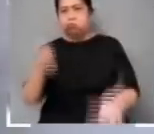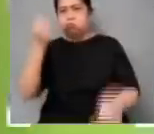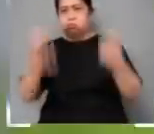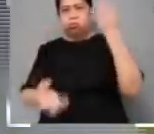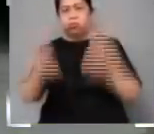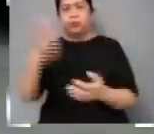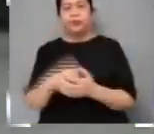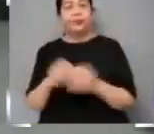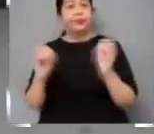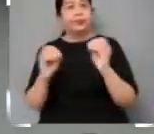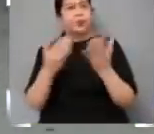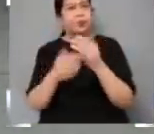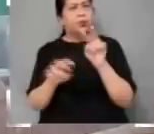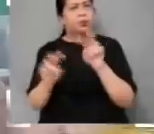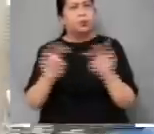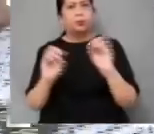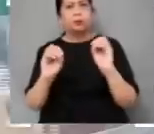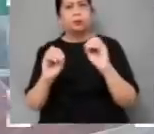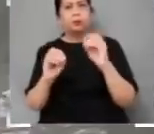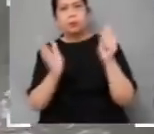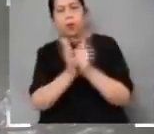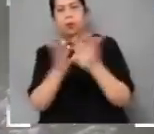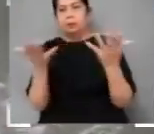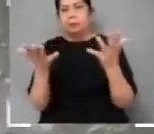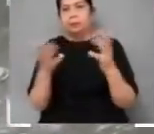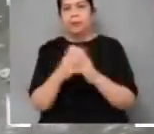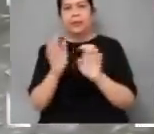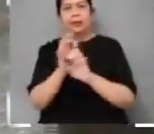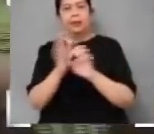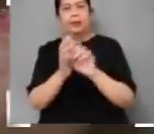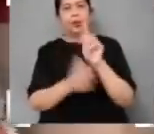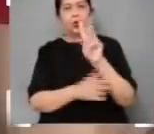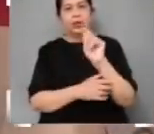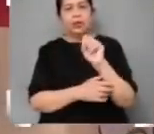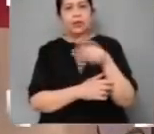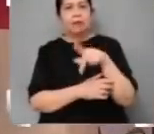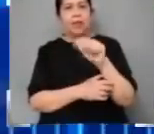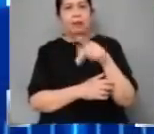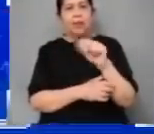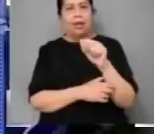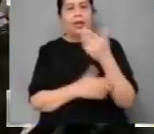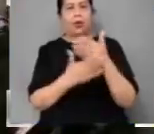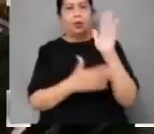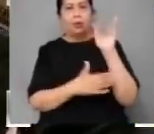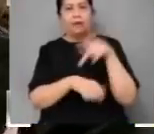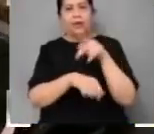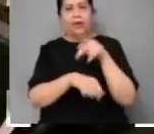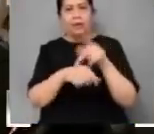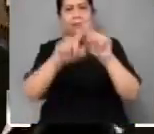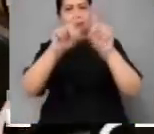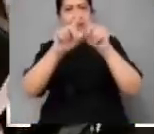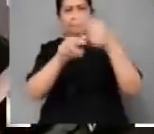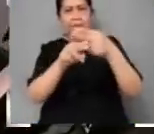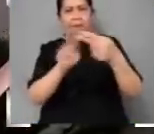halos nakikita ang mga ipinagbabawal na paputok gaya ng Quitis, Plapla, Goodbye Philippines at iba pa sa merkado. Ang malaking bagay